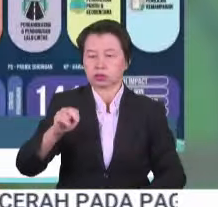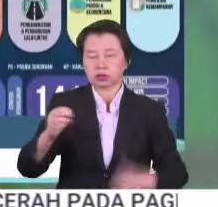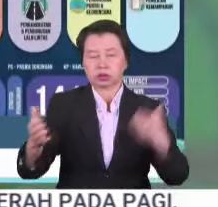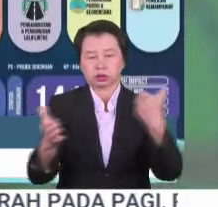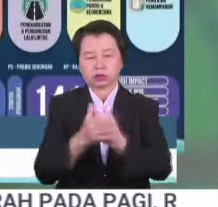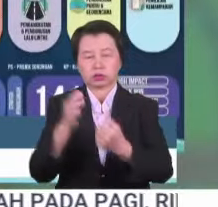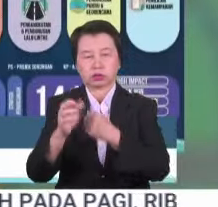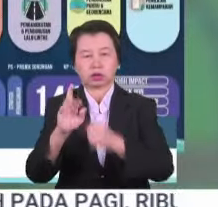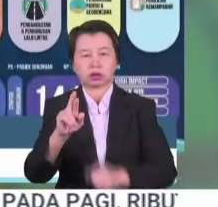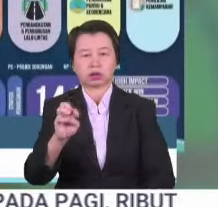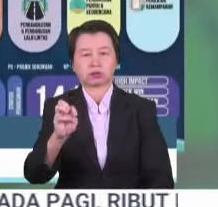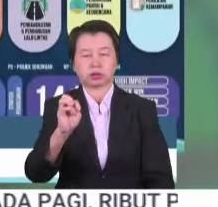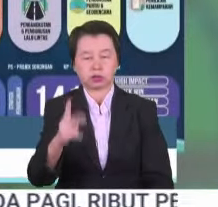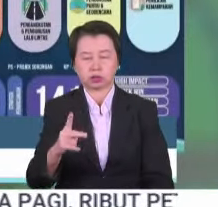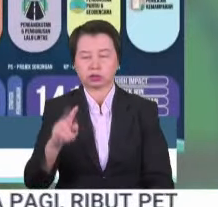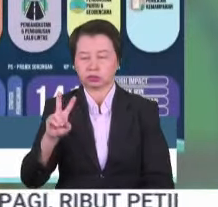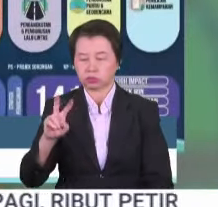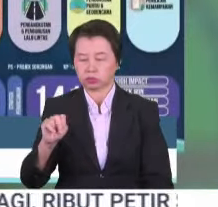perancangan